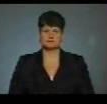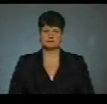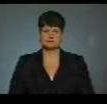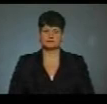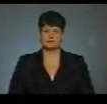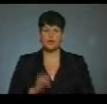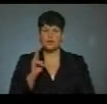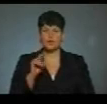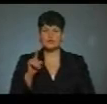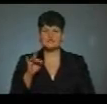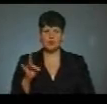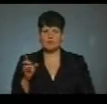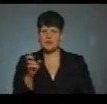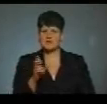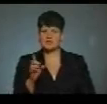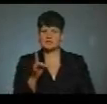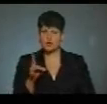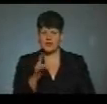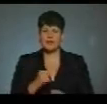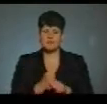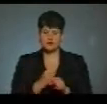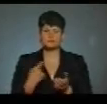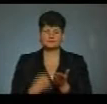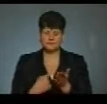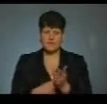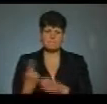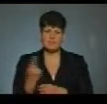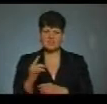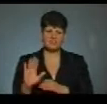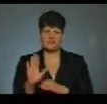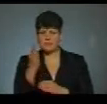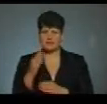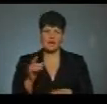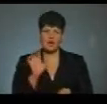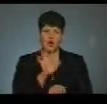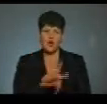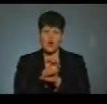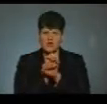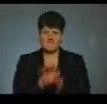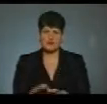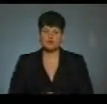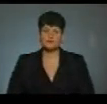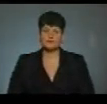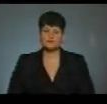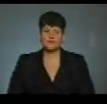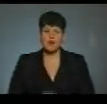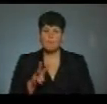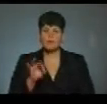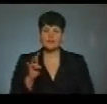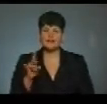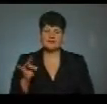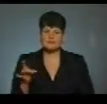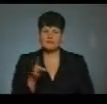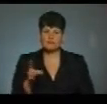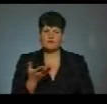У Козівському та Бережанському районах лабораторно підтвердили перші випадки коронавірусу. Монастирський район, у якому